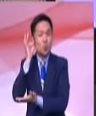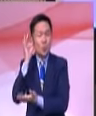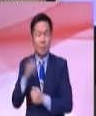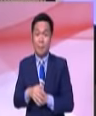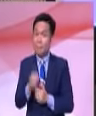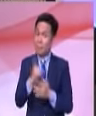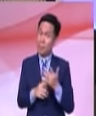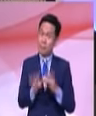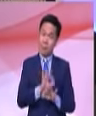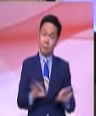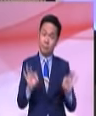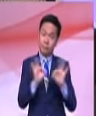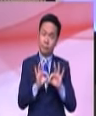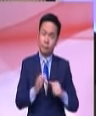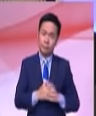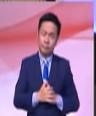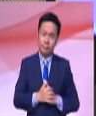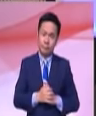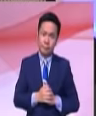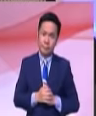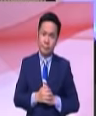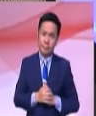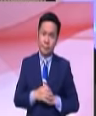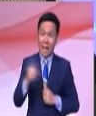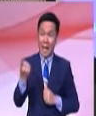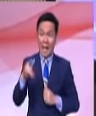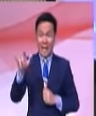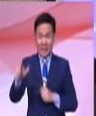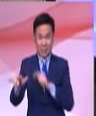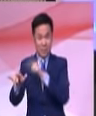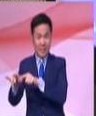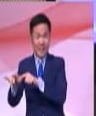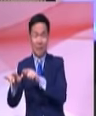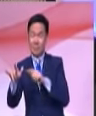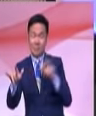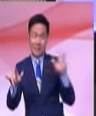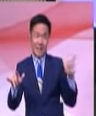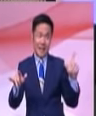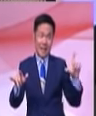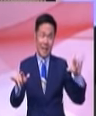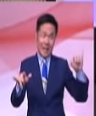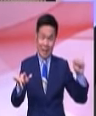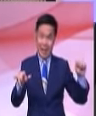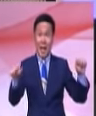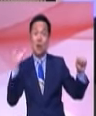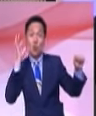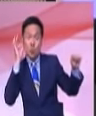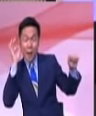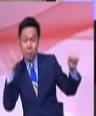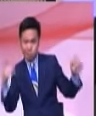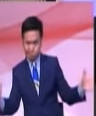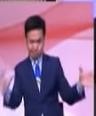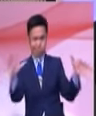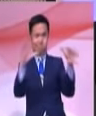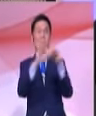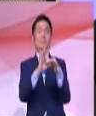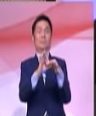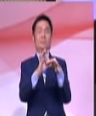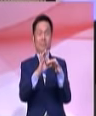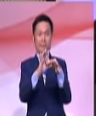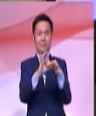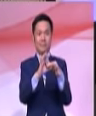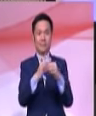is that having one complementary ecosystem between KLIA and Subang allows us to ensure that